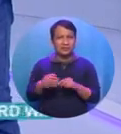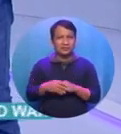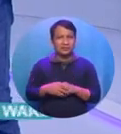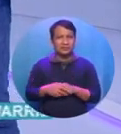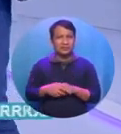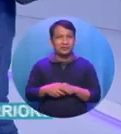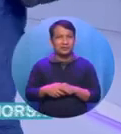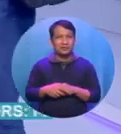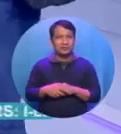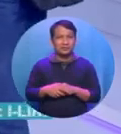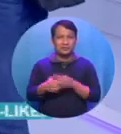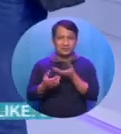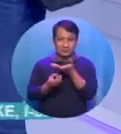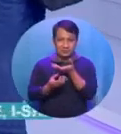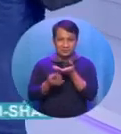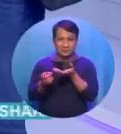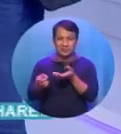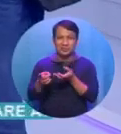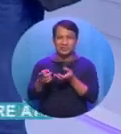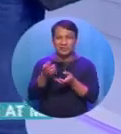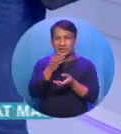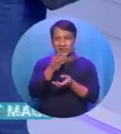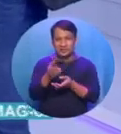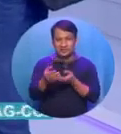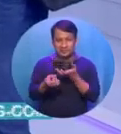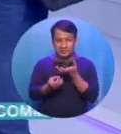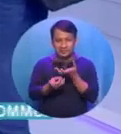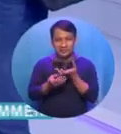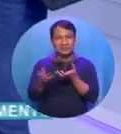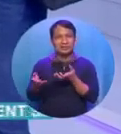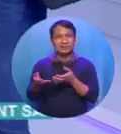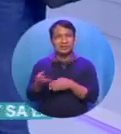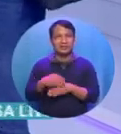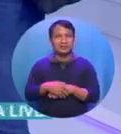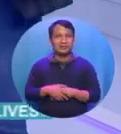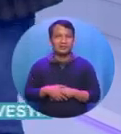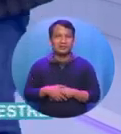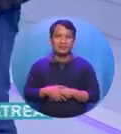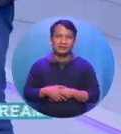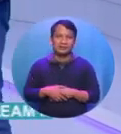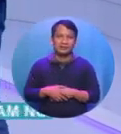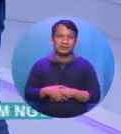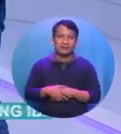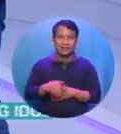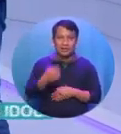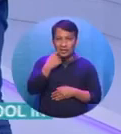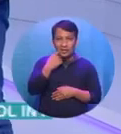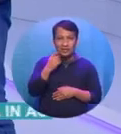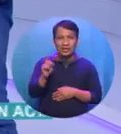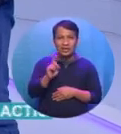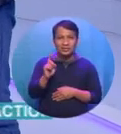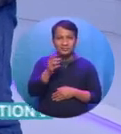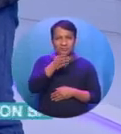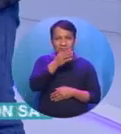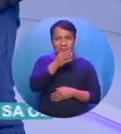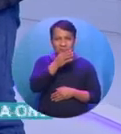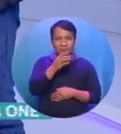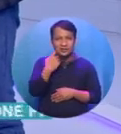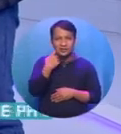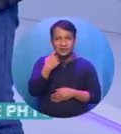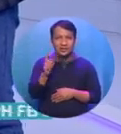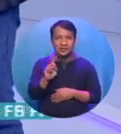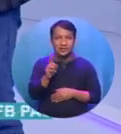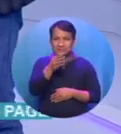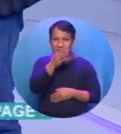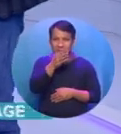Lotong ulam. Lotong ulam? Oh. Ah, wala po si... Eh, kanina, anong almusal mo?